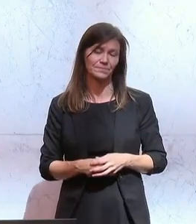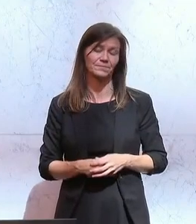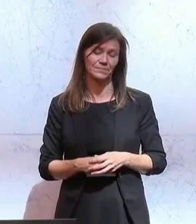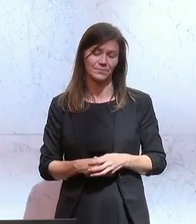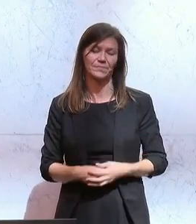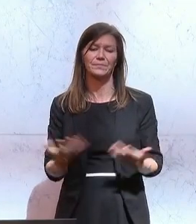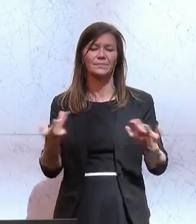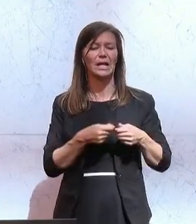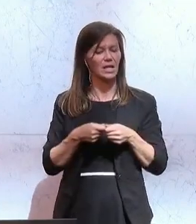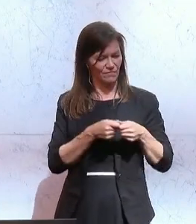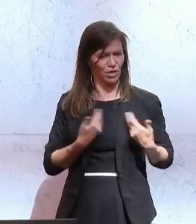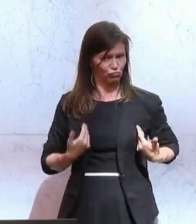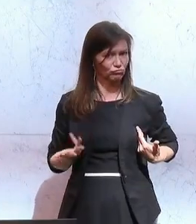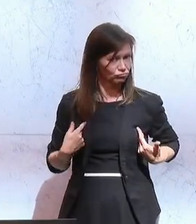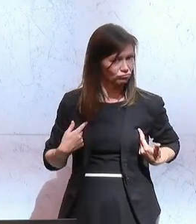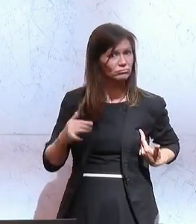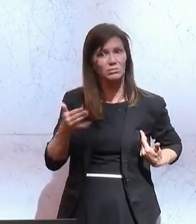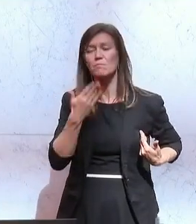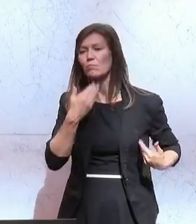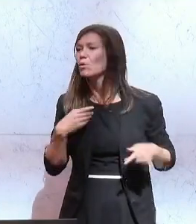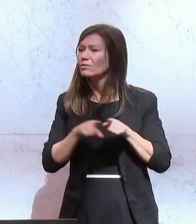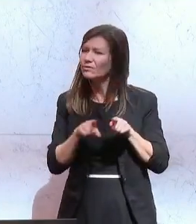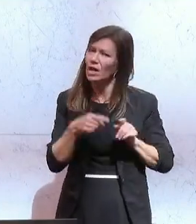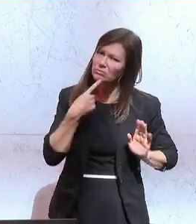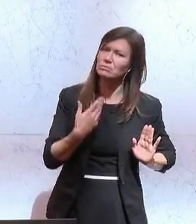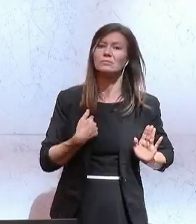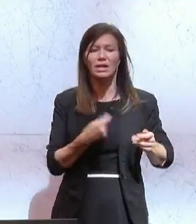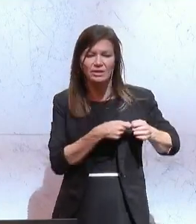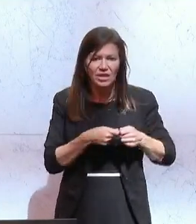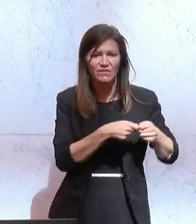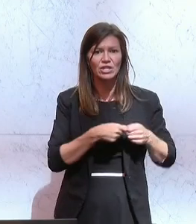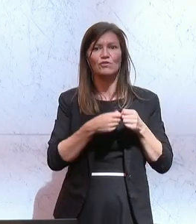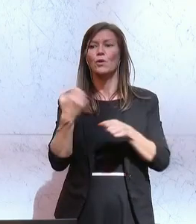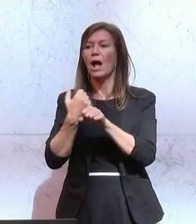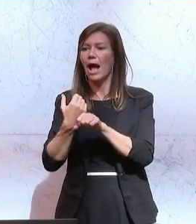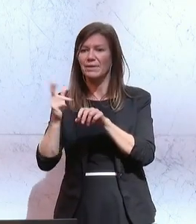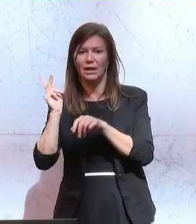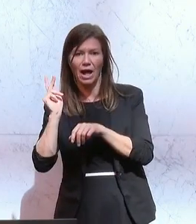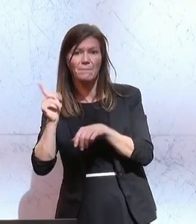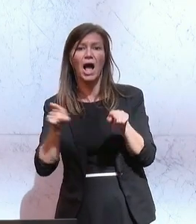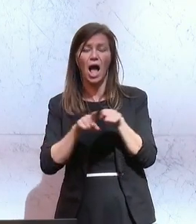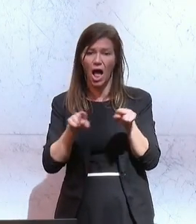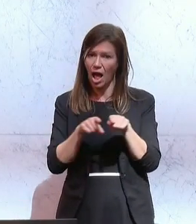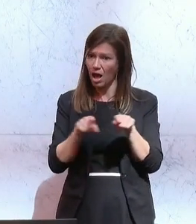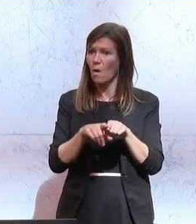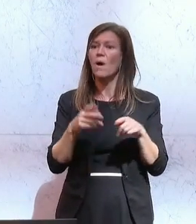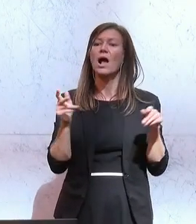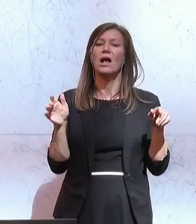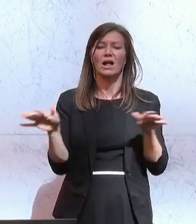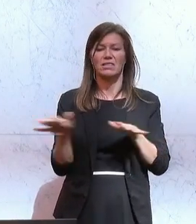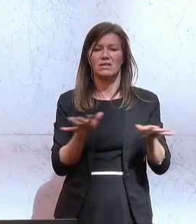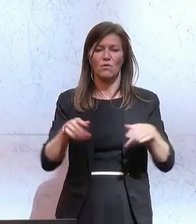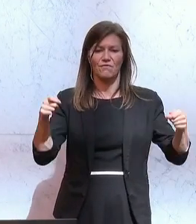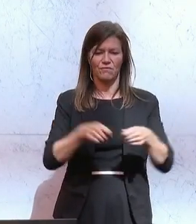Als Gewerkschafter möchte ich auch darauf hinweisen, dass auch der Österreichische Gewerkschaftsbund und die Arbeiterkammern für ihre Mitglieder einen Katastrophenfonds zur Verfügung gestellt haben.